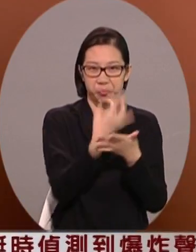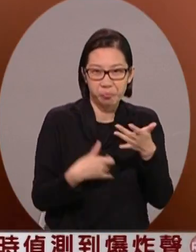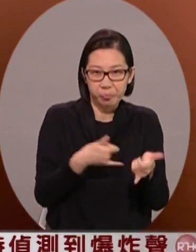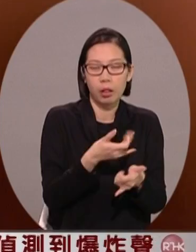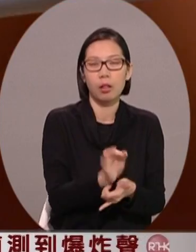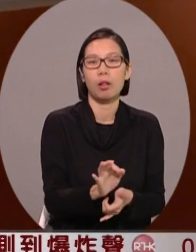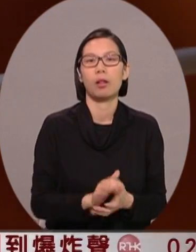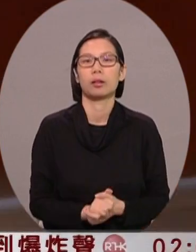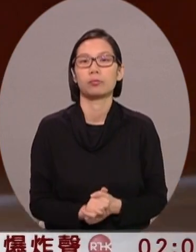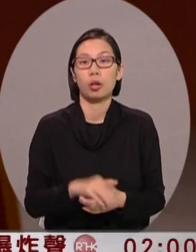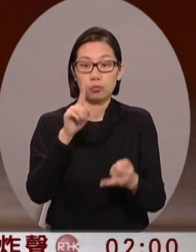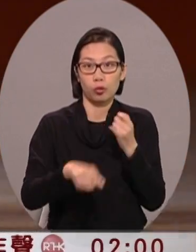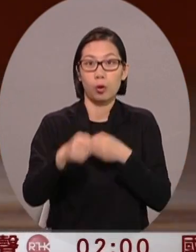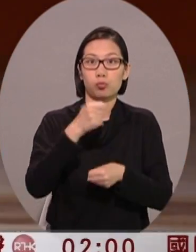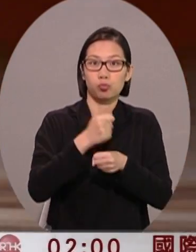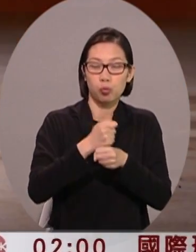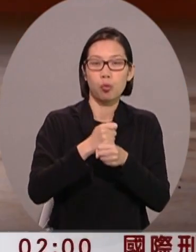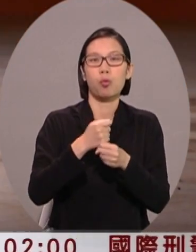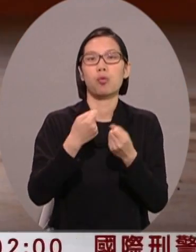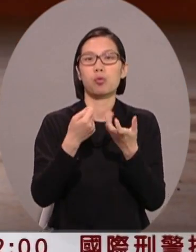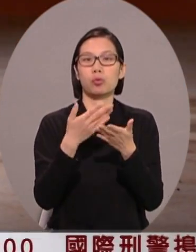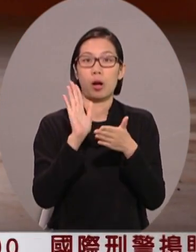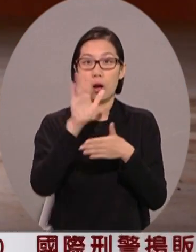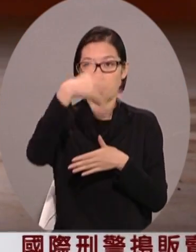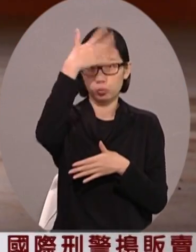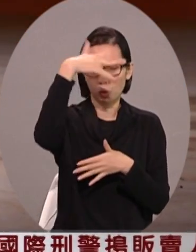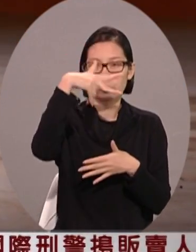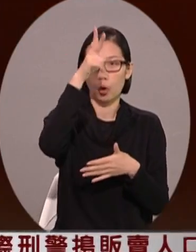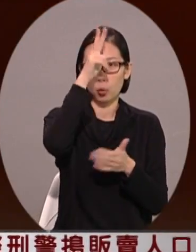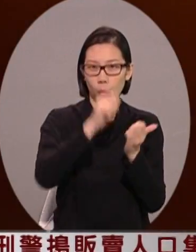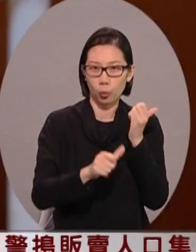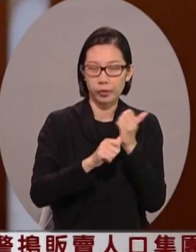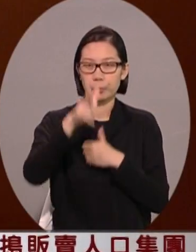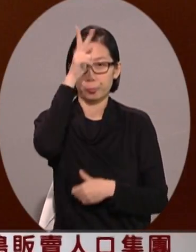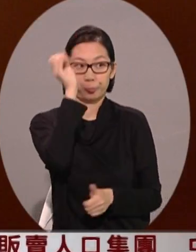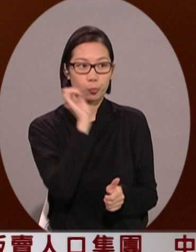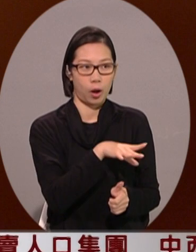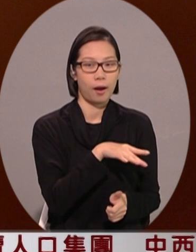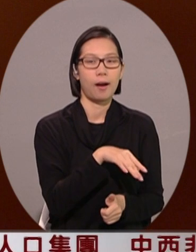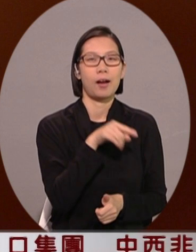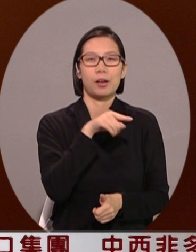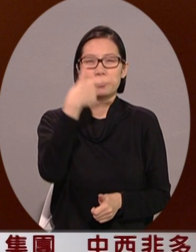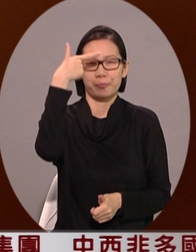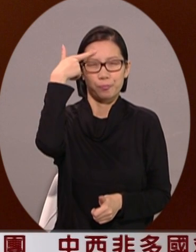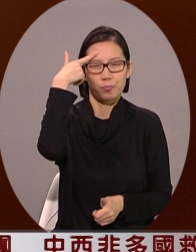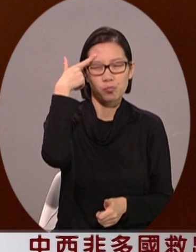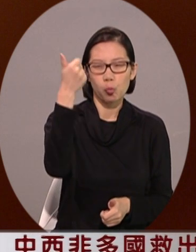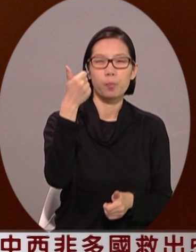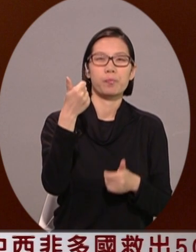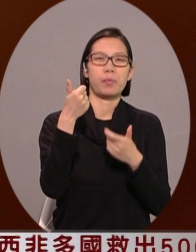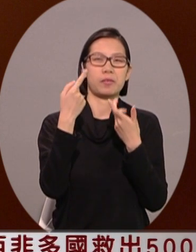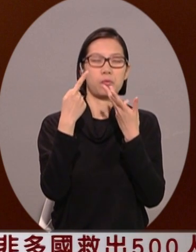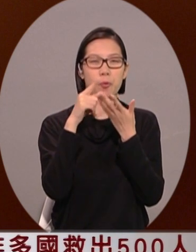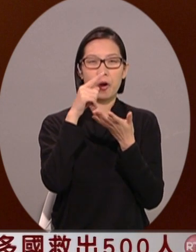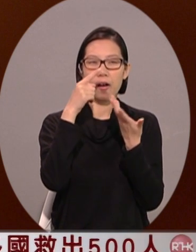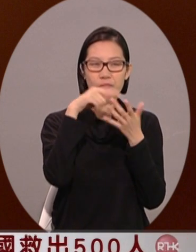鸠摩罗什其后做了后秦的国师，后秦皇帝跟他说， 大师聪明超悟，天下莫